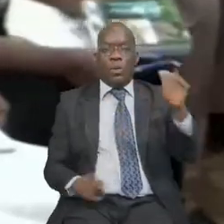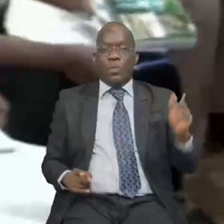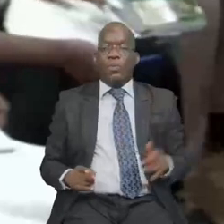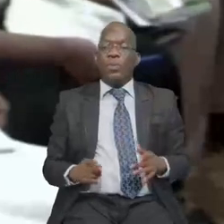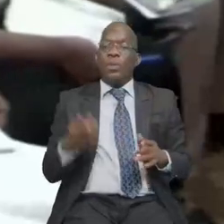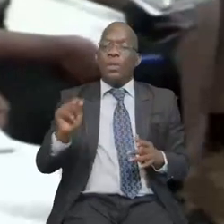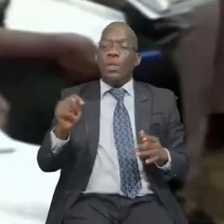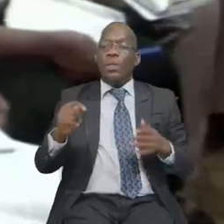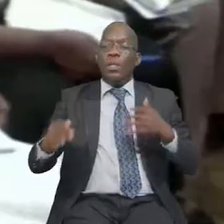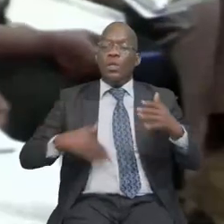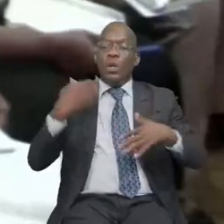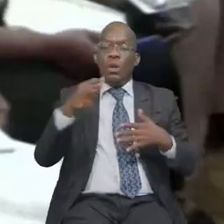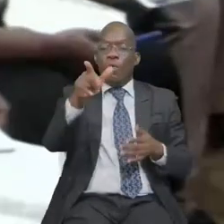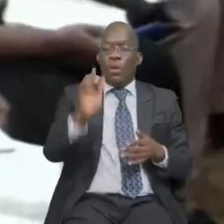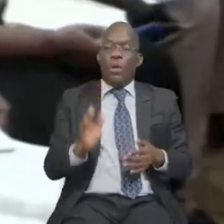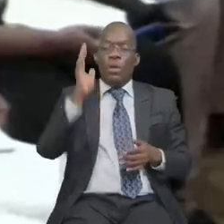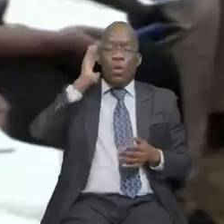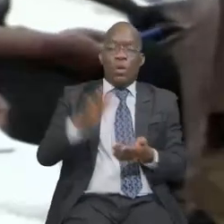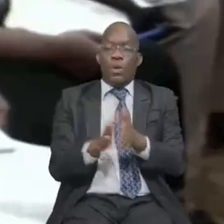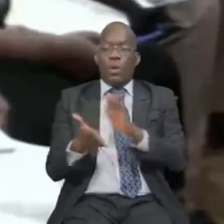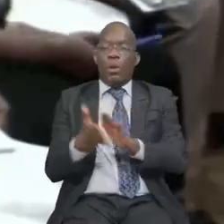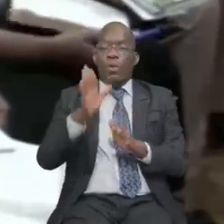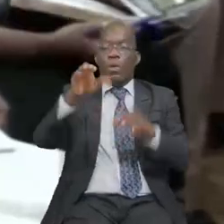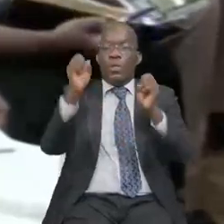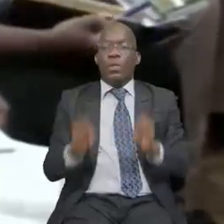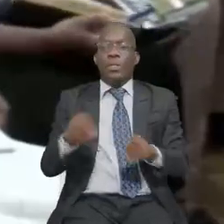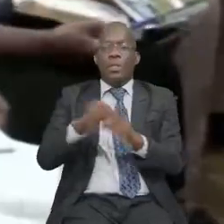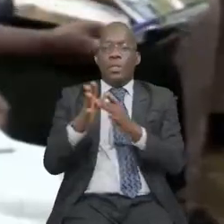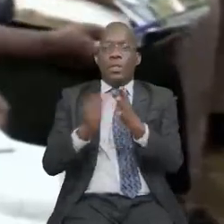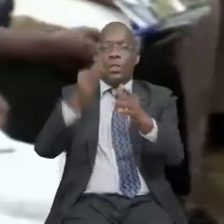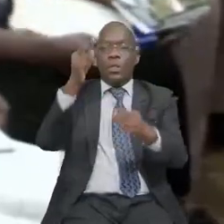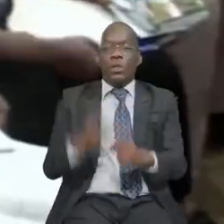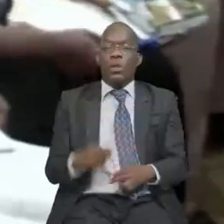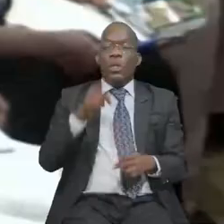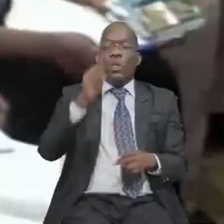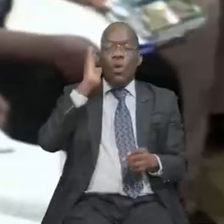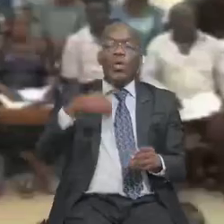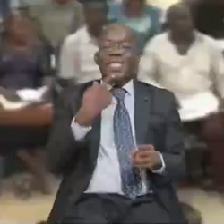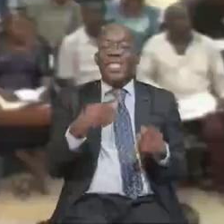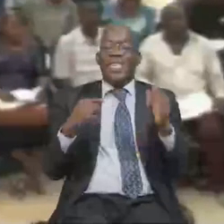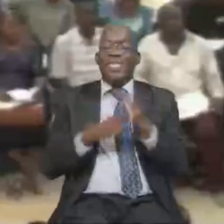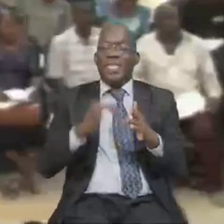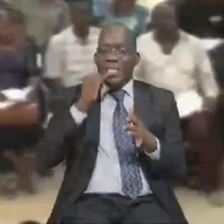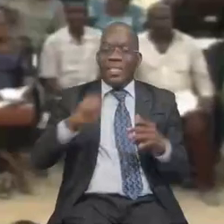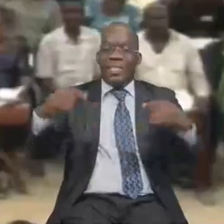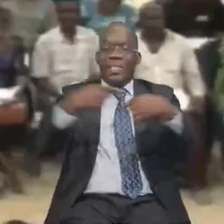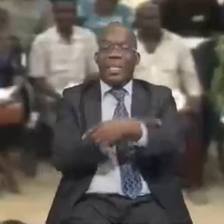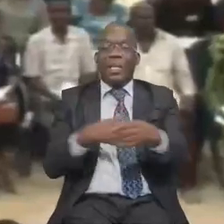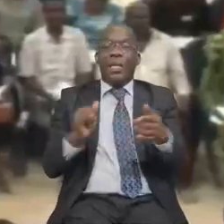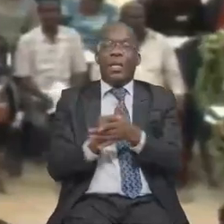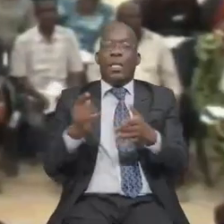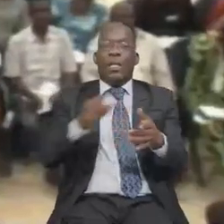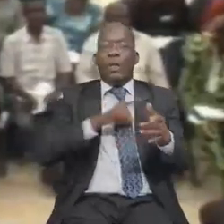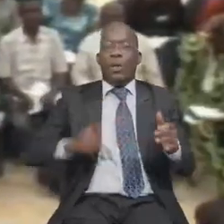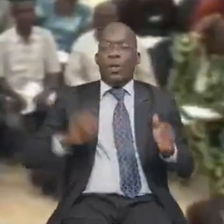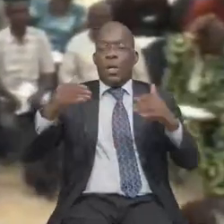sera ta force au nom de Jésus. Tu diras, voici le jour que le Seigneur a fait. Je vais